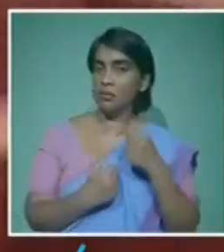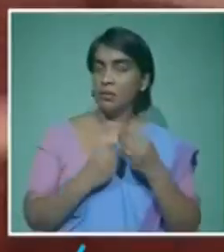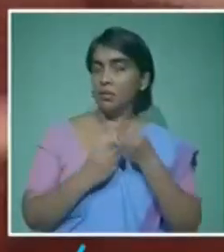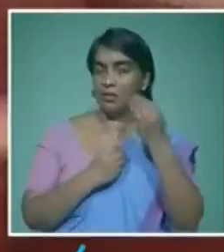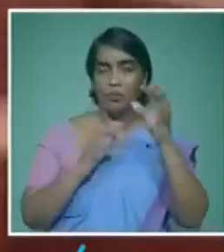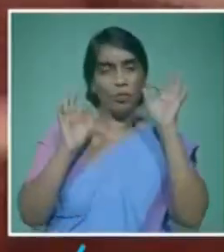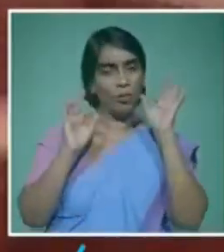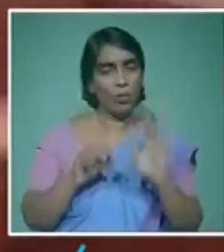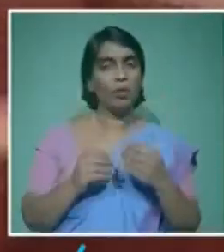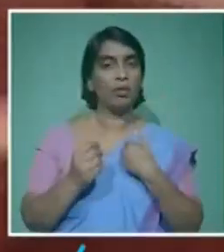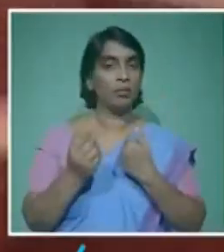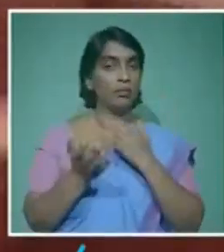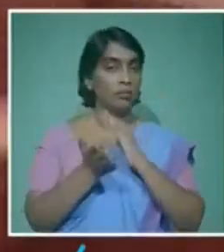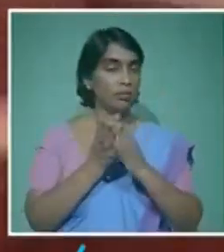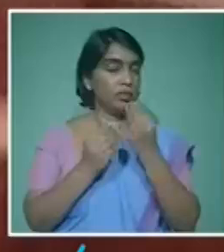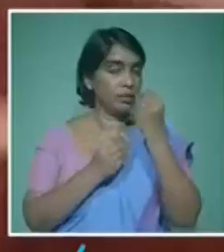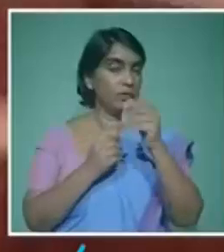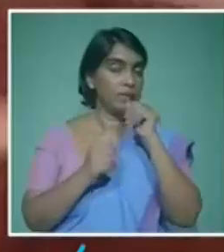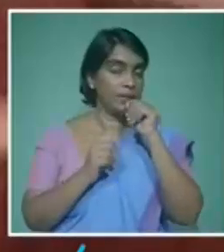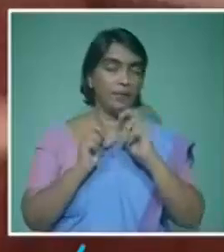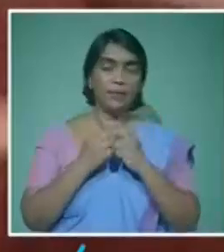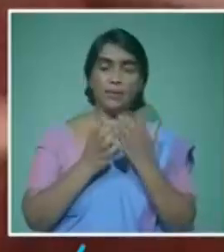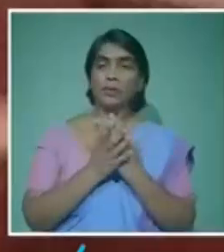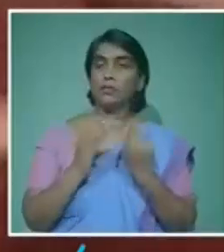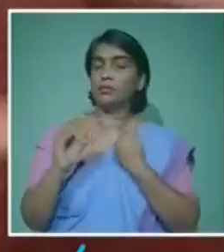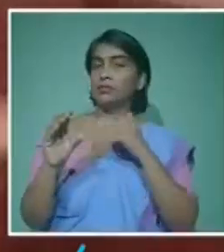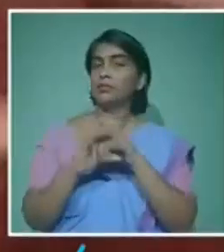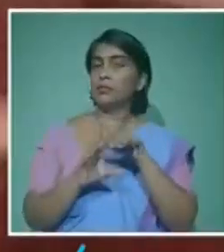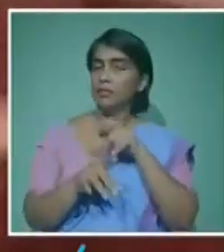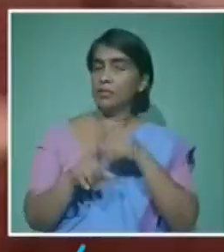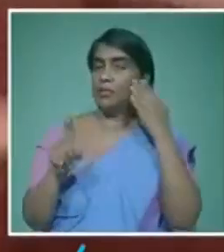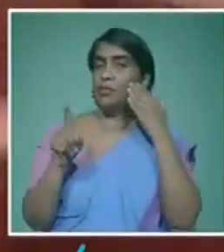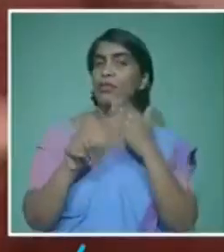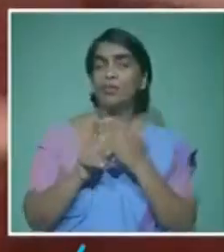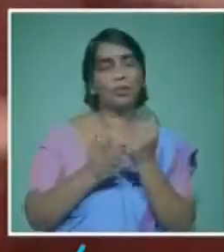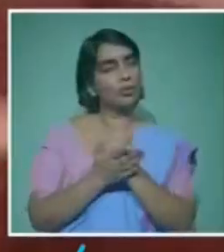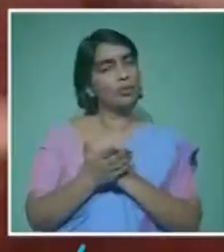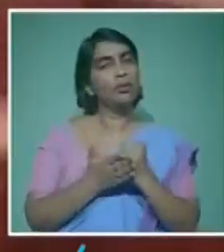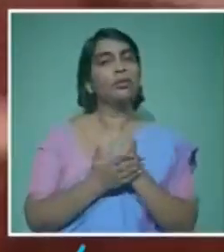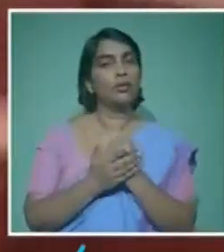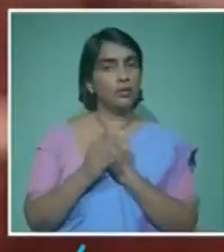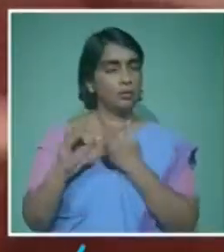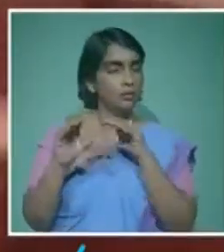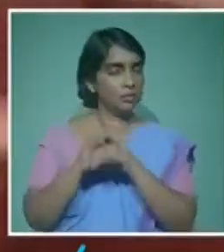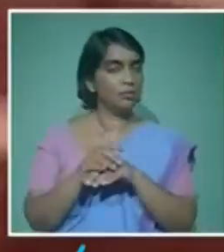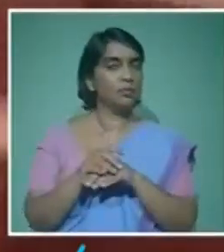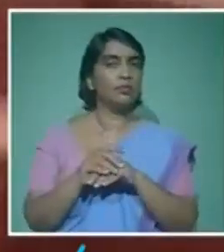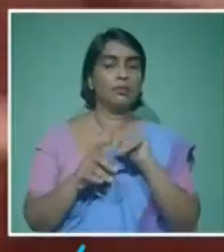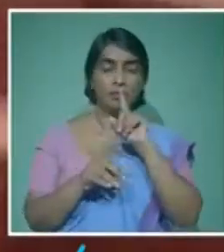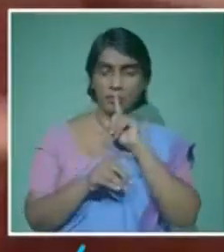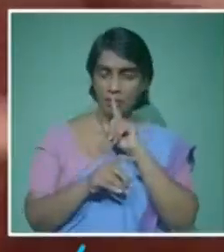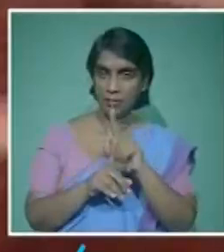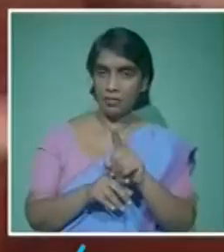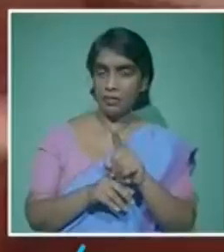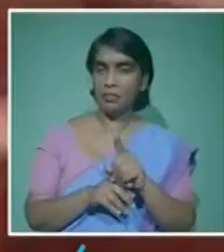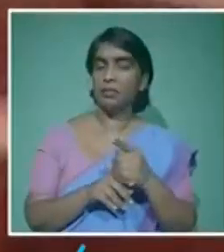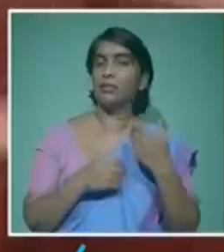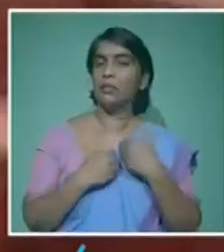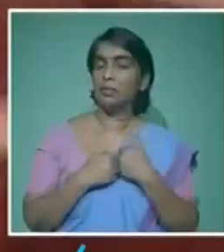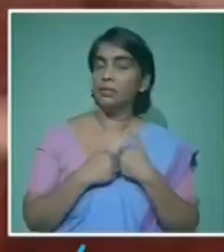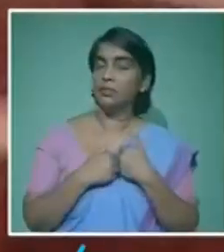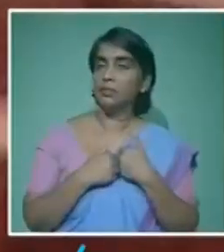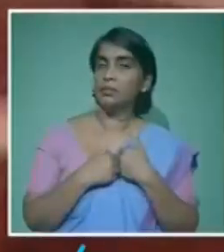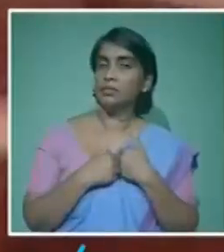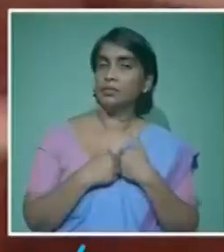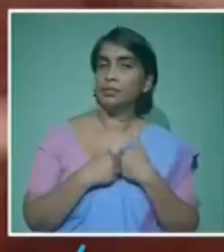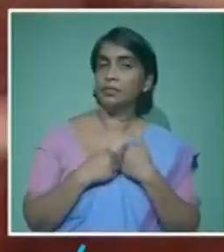வேண்டும். அதற்கென உழைப்பதற்கு முன்வருமாறு அனைத்து தரப்பினருக்கும் அழைப்பு விடுப்பதுடன் எமது கடல் தொழில் அமைச்சின்